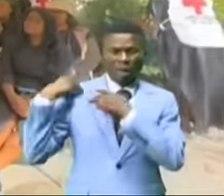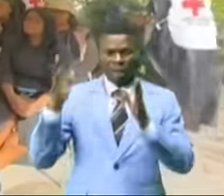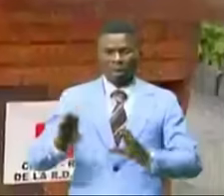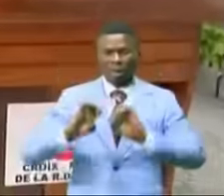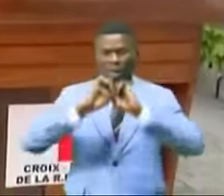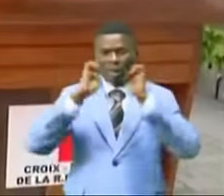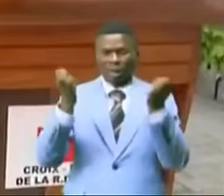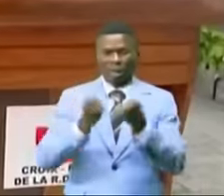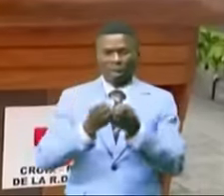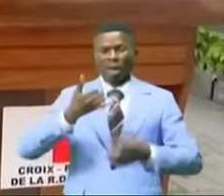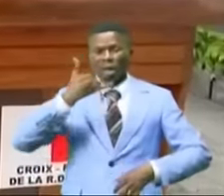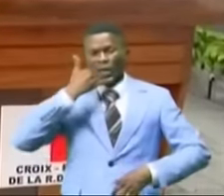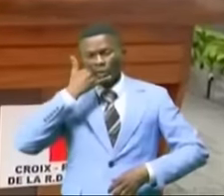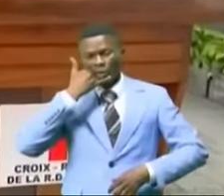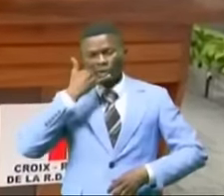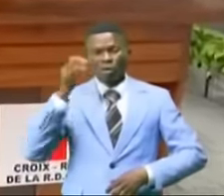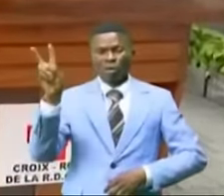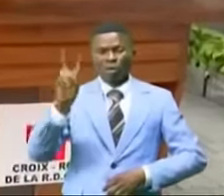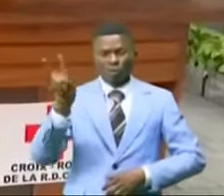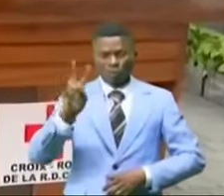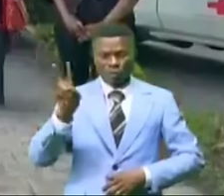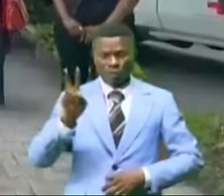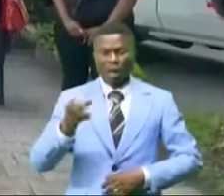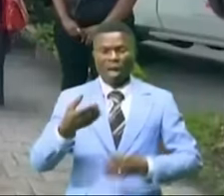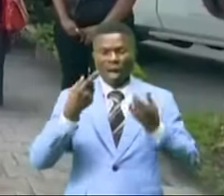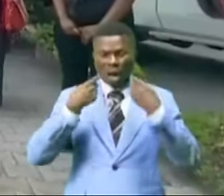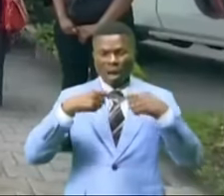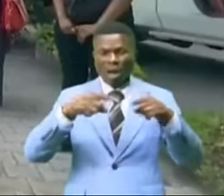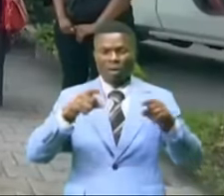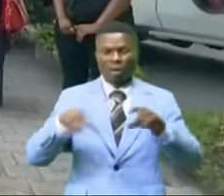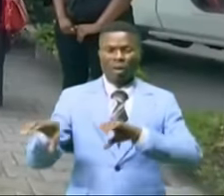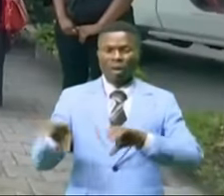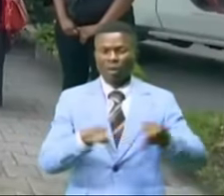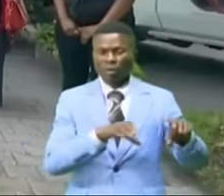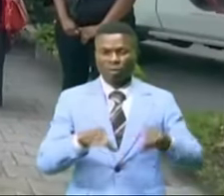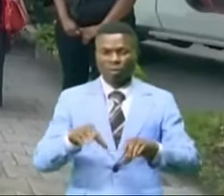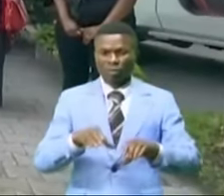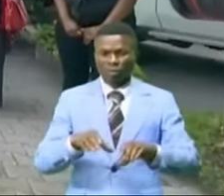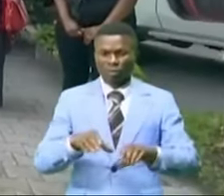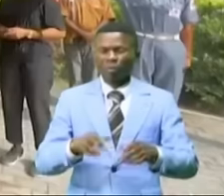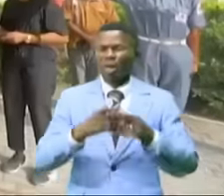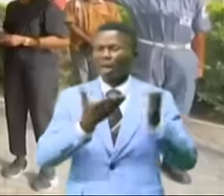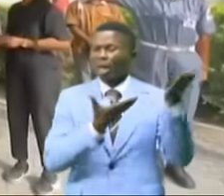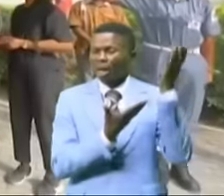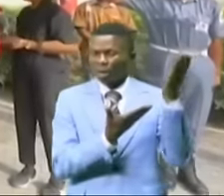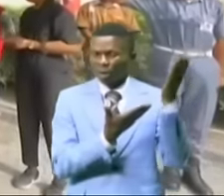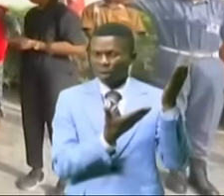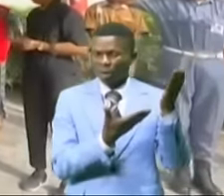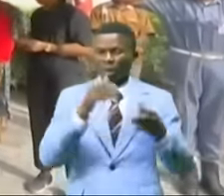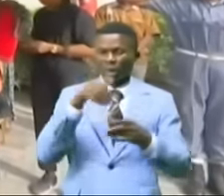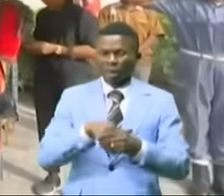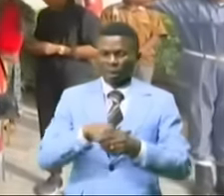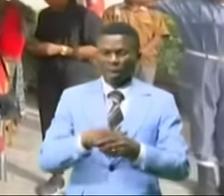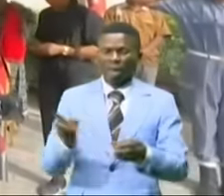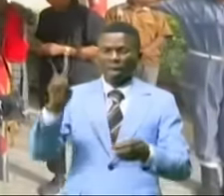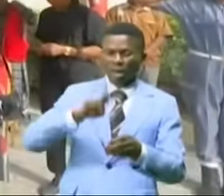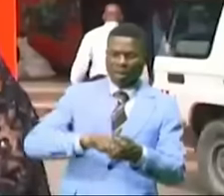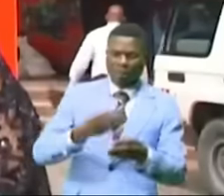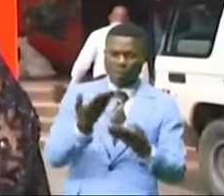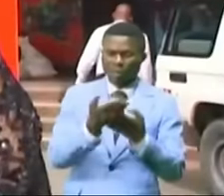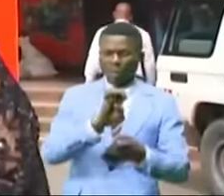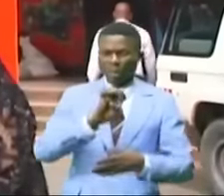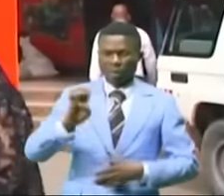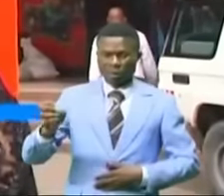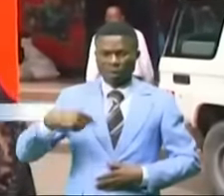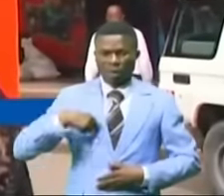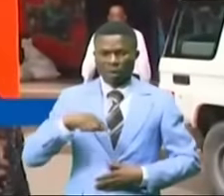cette entreprise de télécommunications ont annoncé des actions de grande envergure en faveur des victimes de l'Est.